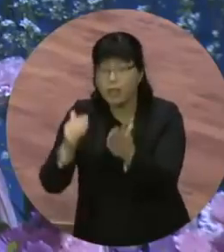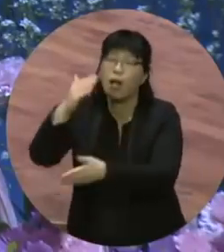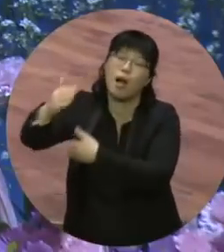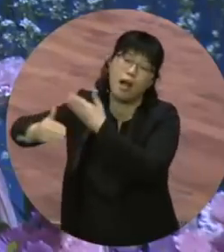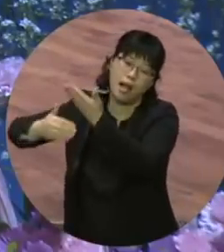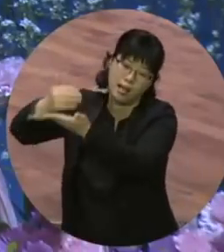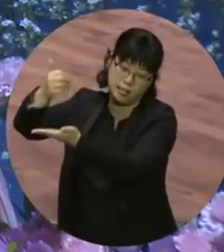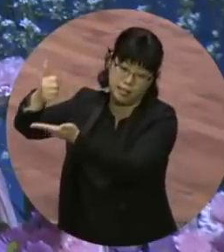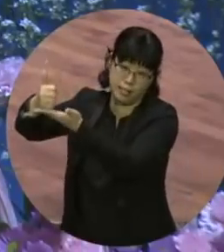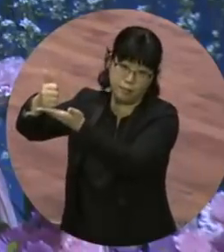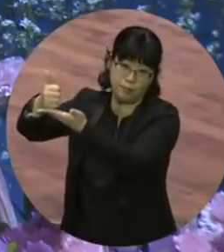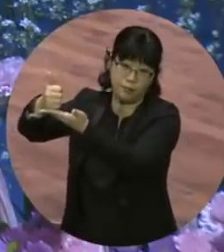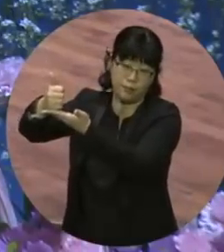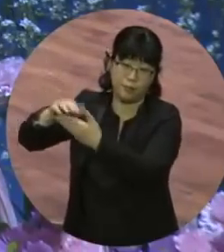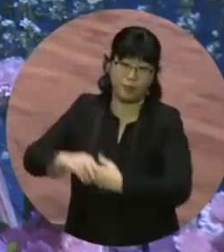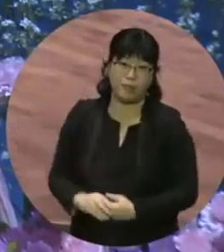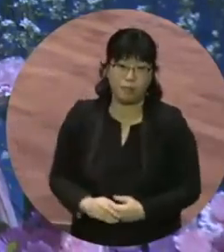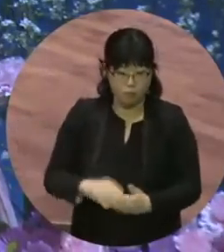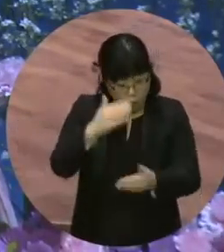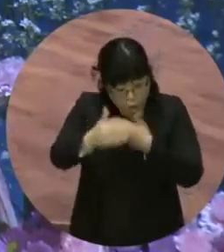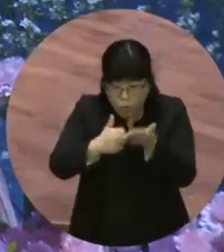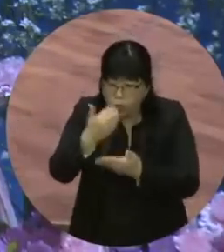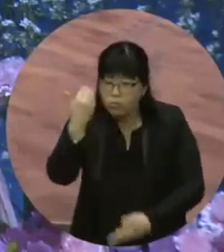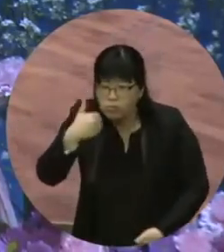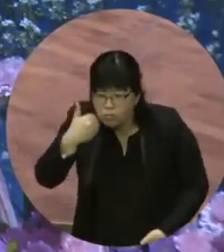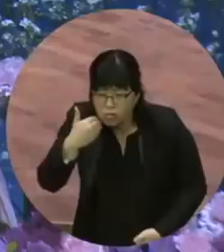하나님은 전능이에요. 전능.